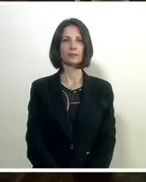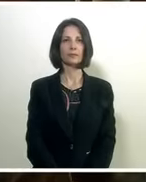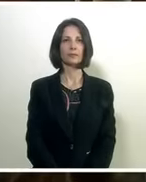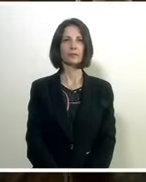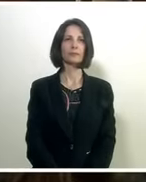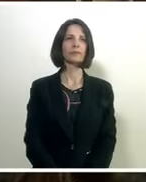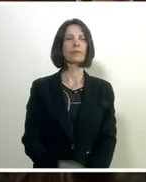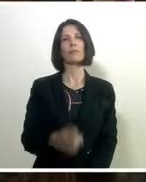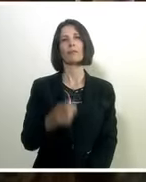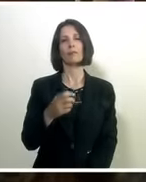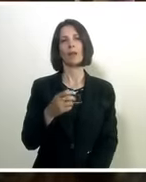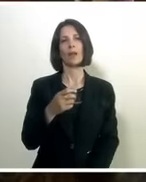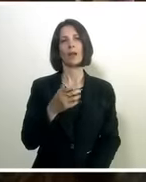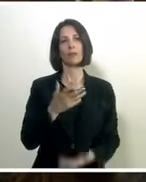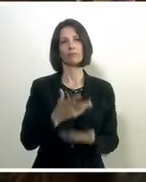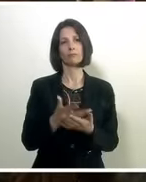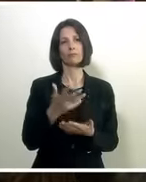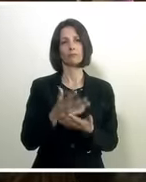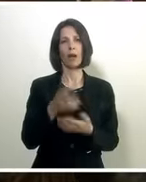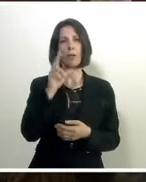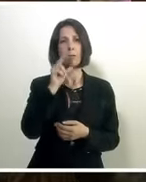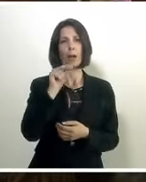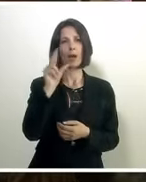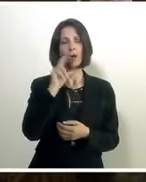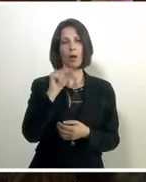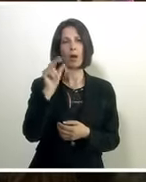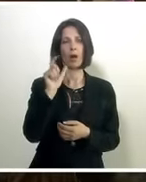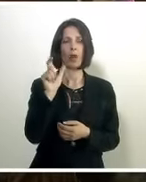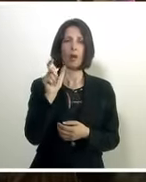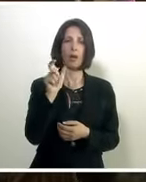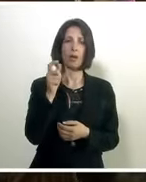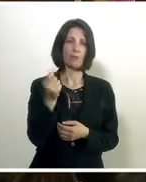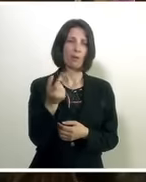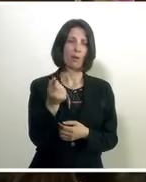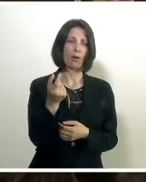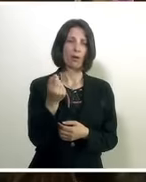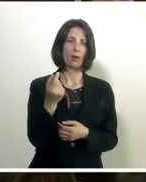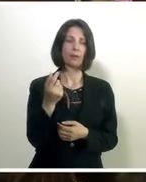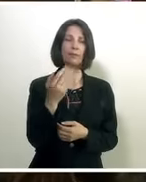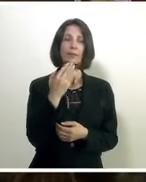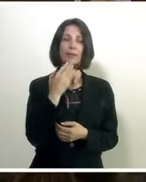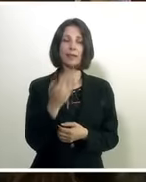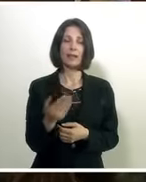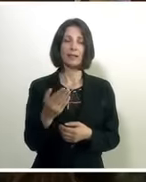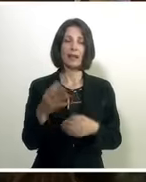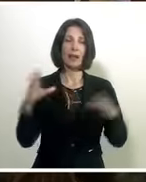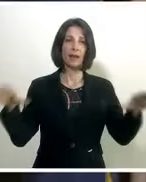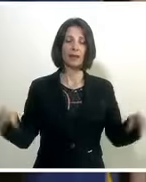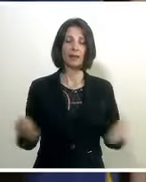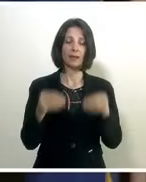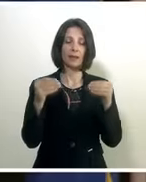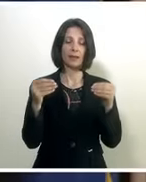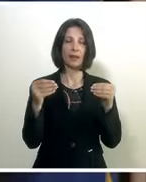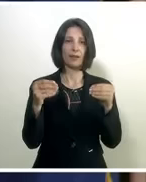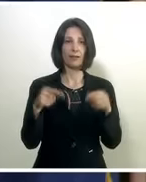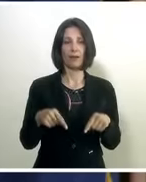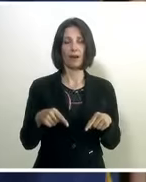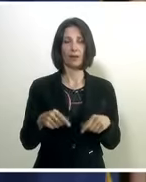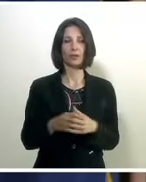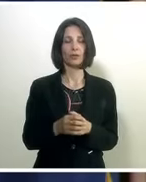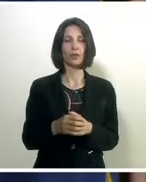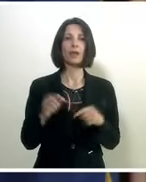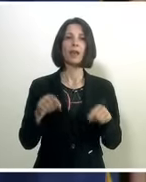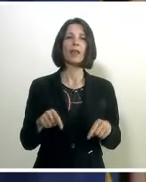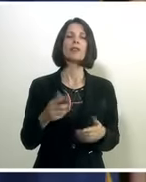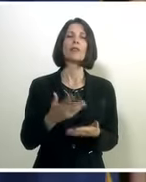poche parole davvero per ringraziare di questa iniziativa che adesso vi racconterò perché ci tocca